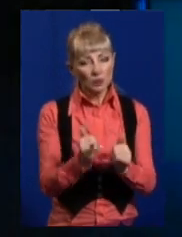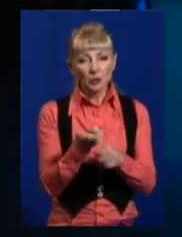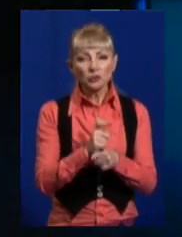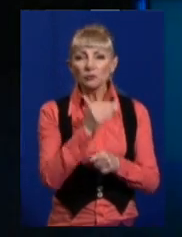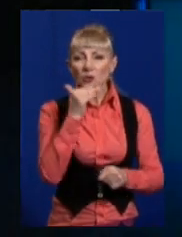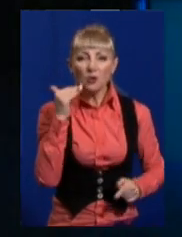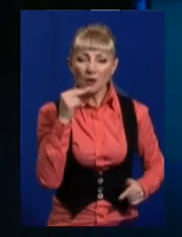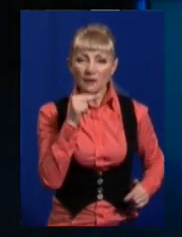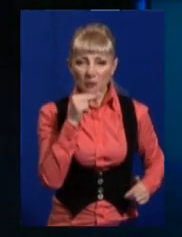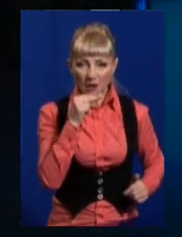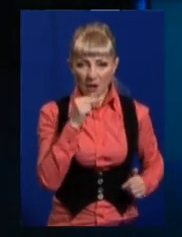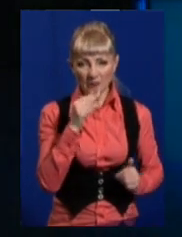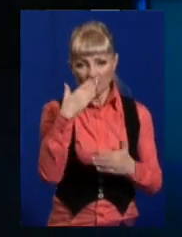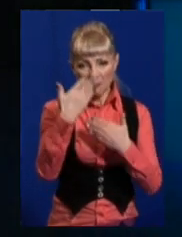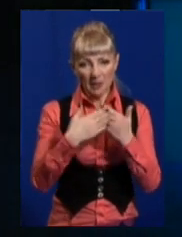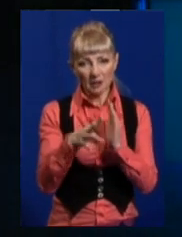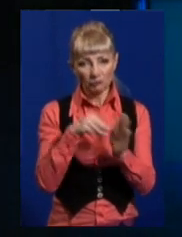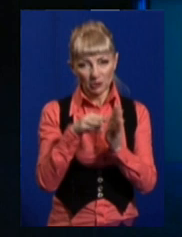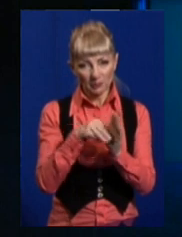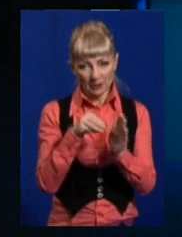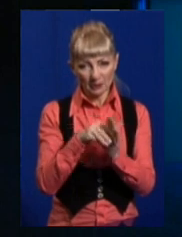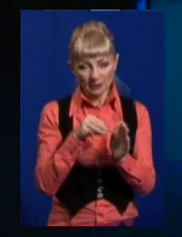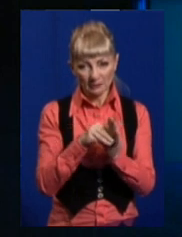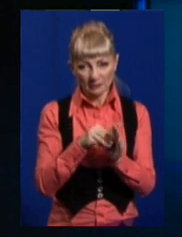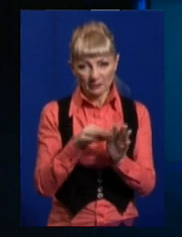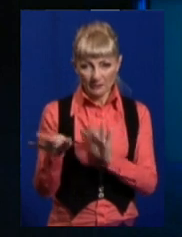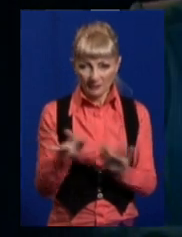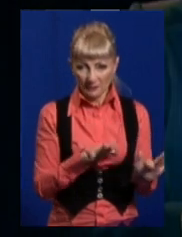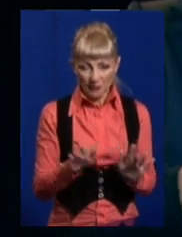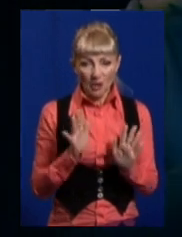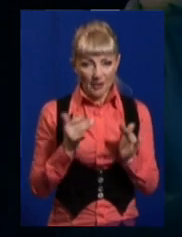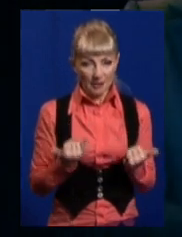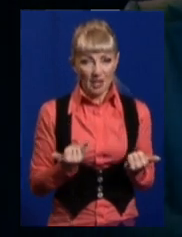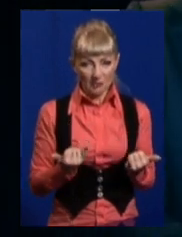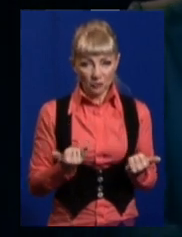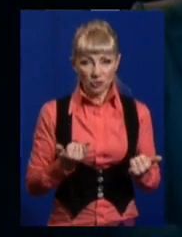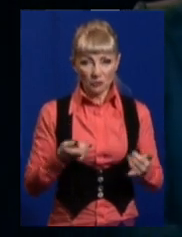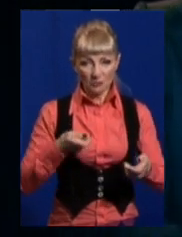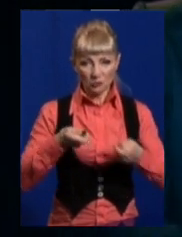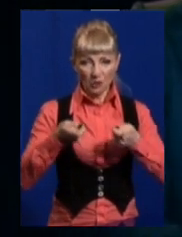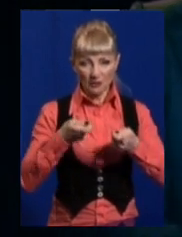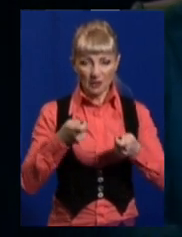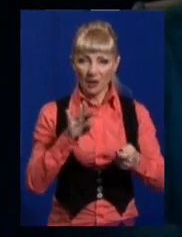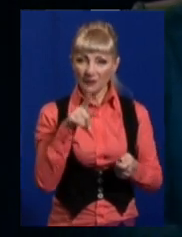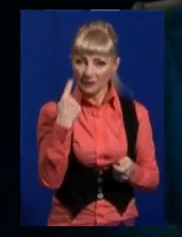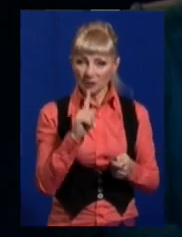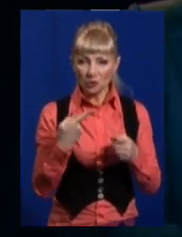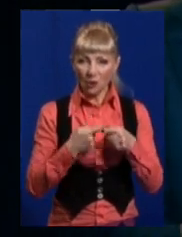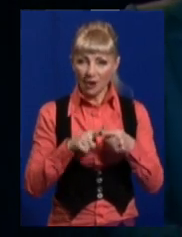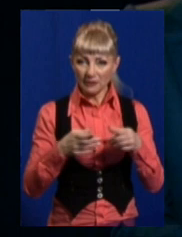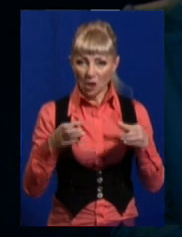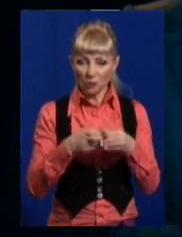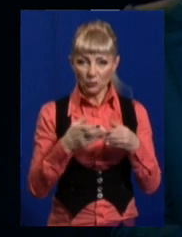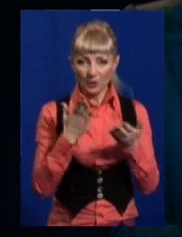уваги у передвиборчих перегонах саме діючою владою. Угу. Але ви кажете, що ця група не має такого